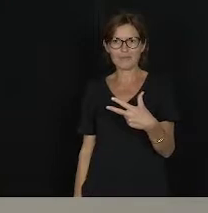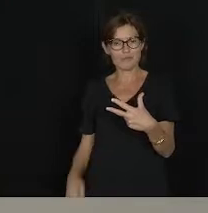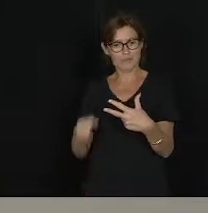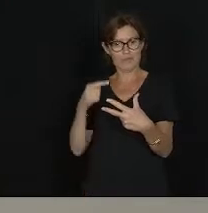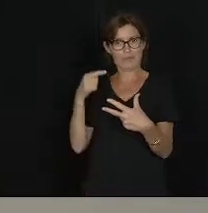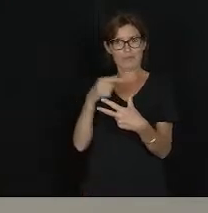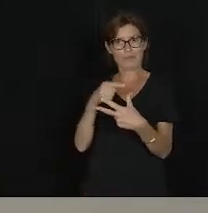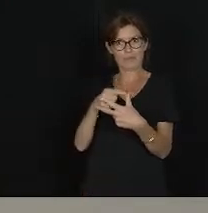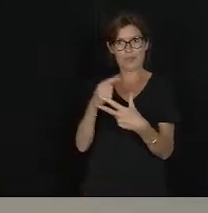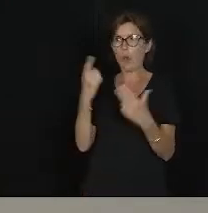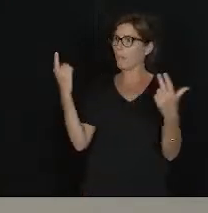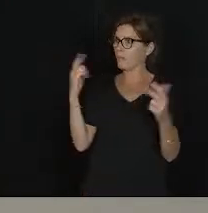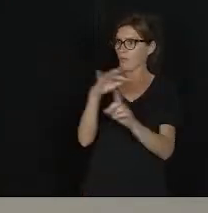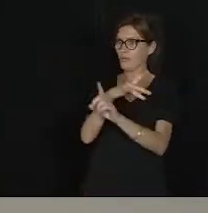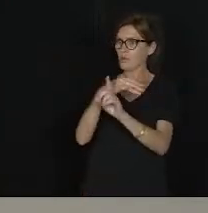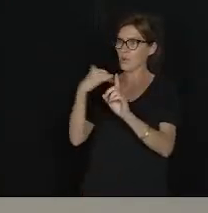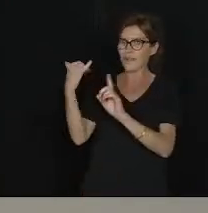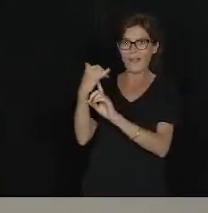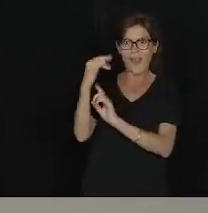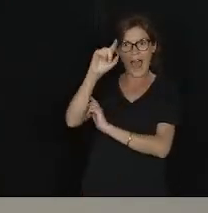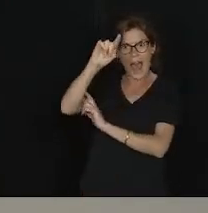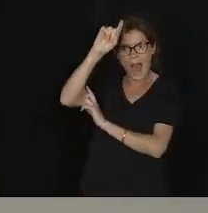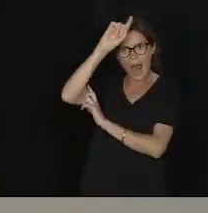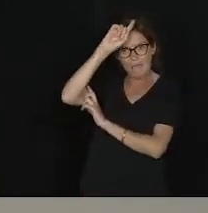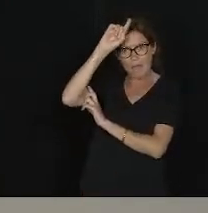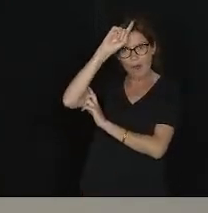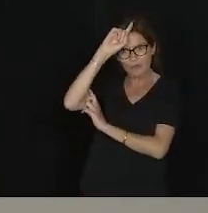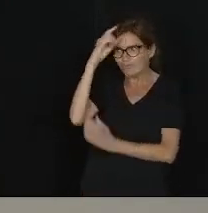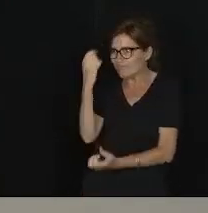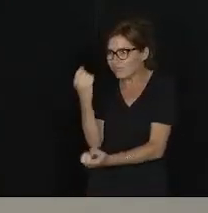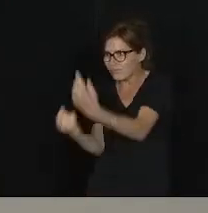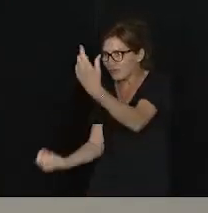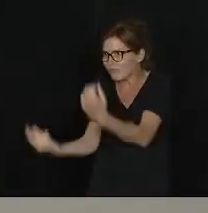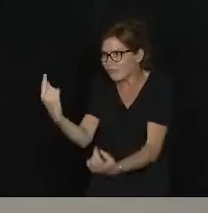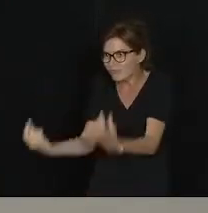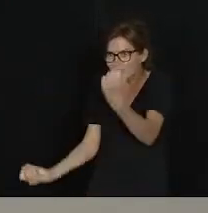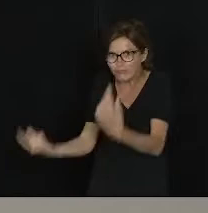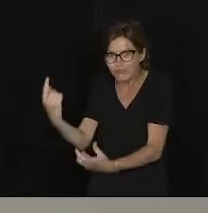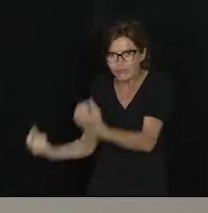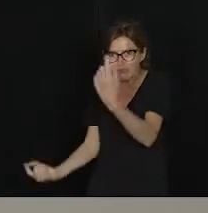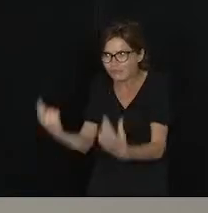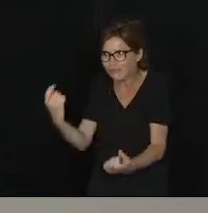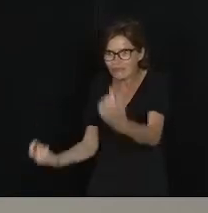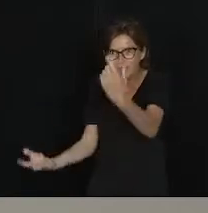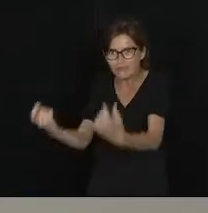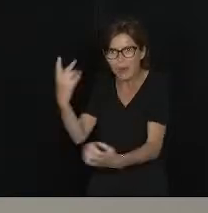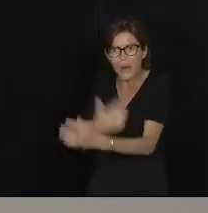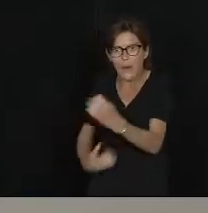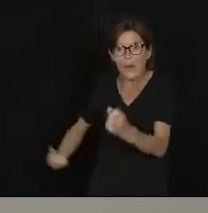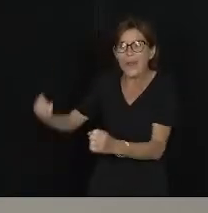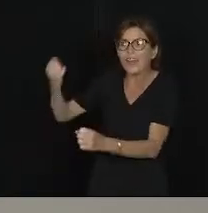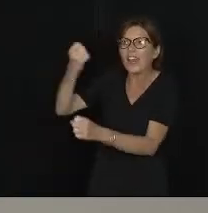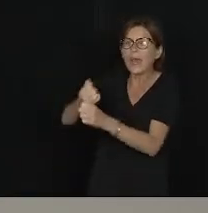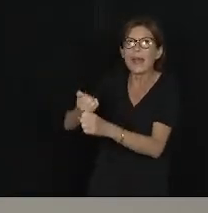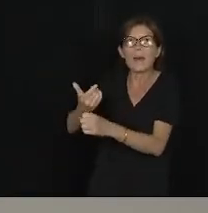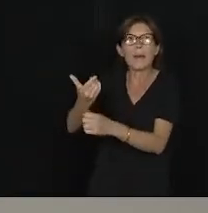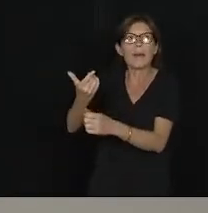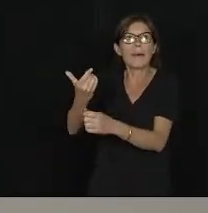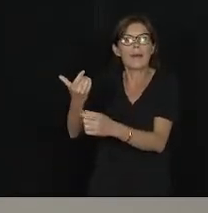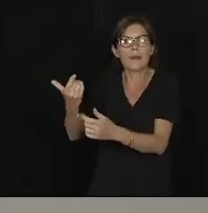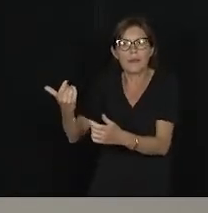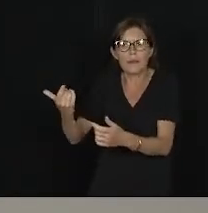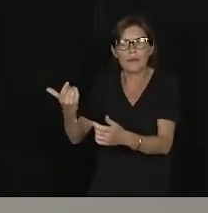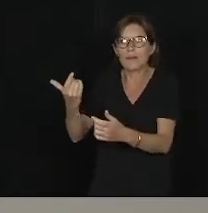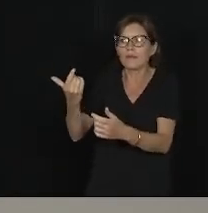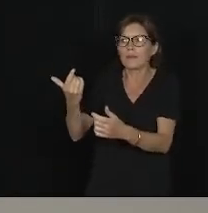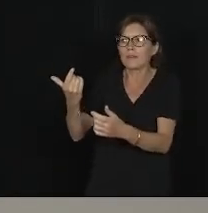régénérer la société allemande en créant ce qu'on appelle la Volksgemeinschaft. Alors, l'allemand, c'est du Lego.